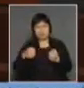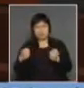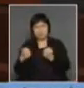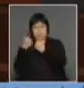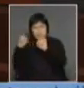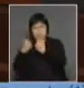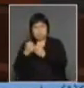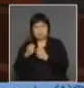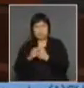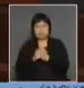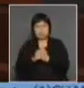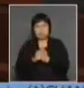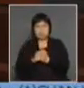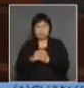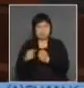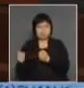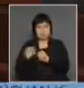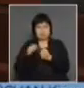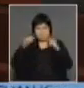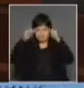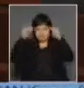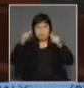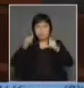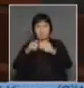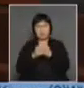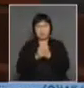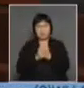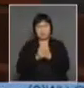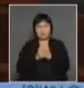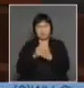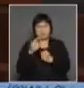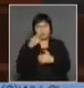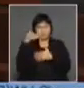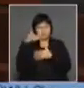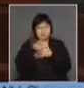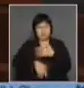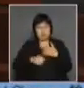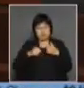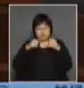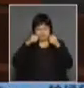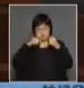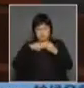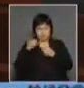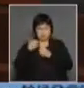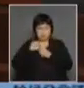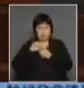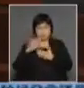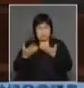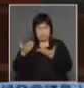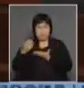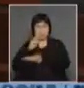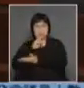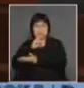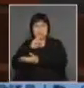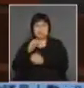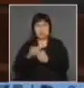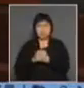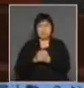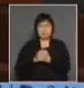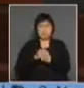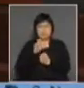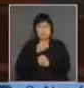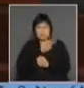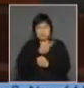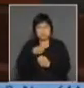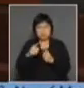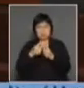更暴烈、更血腥的場面並非不可能。以此檢視民主派立